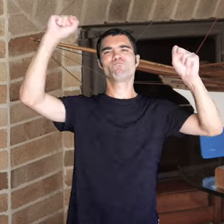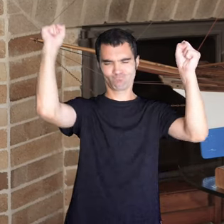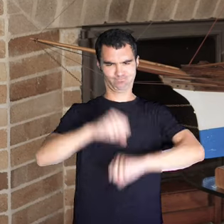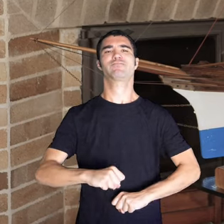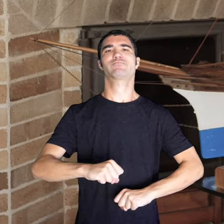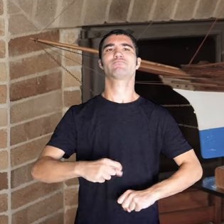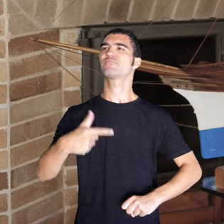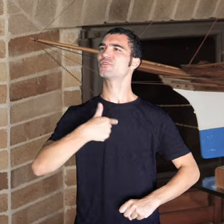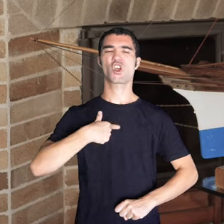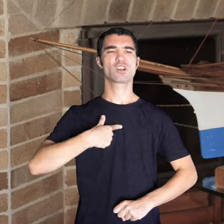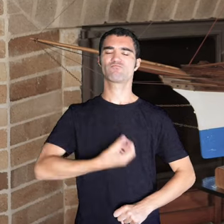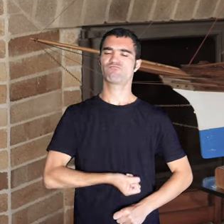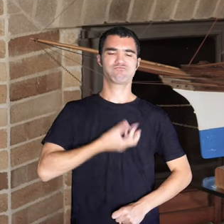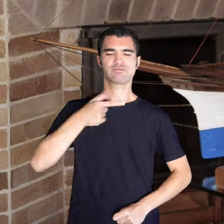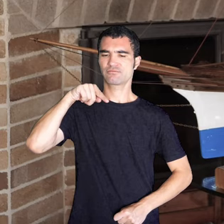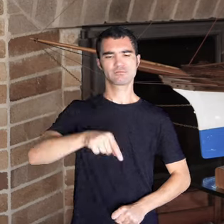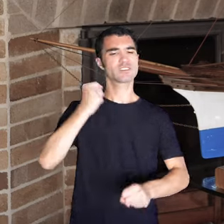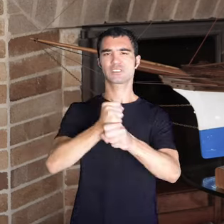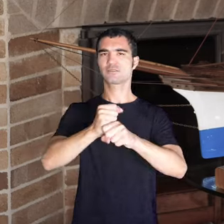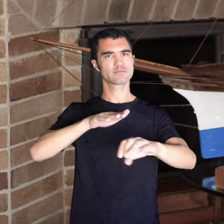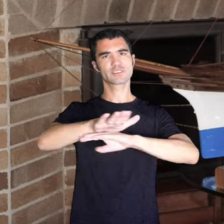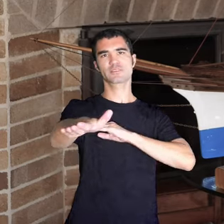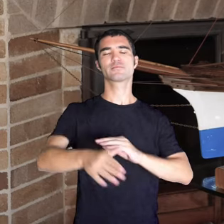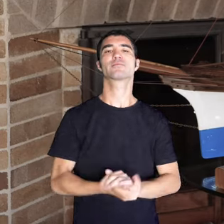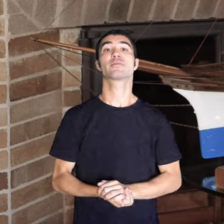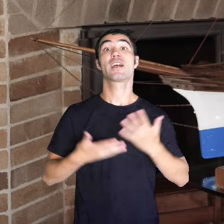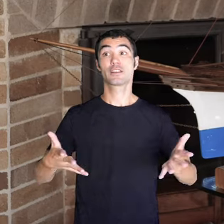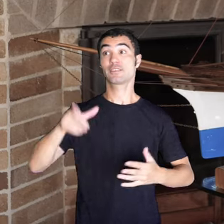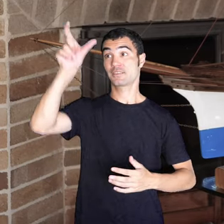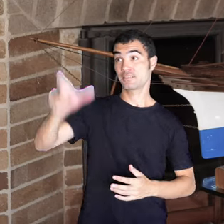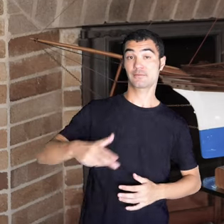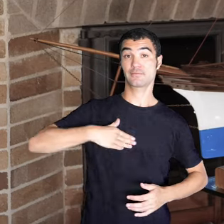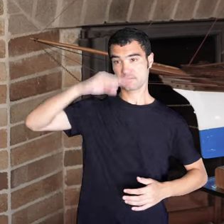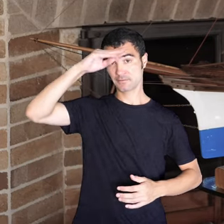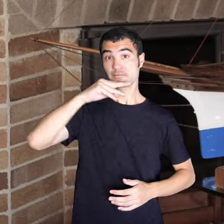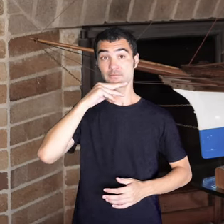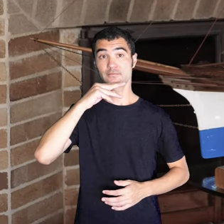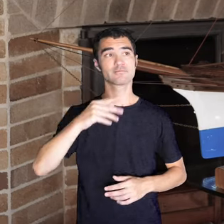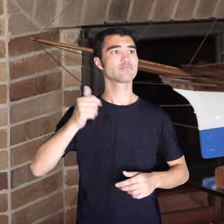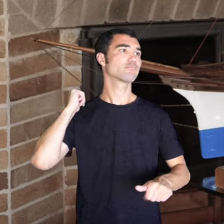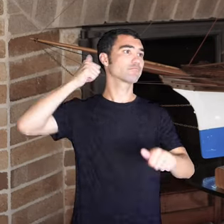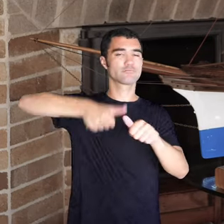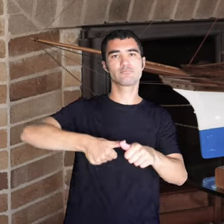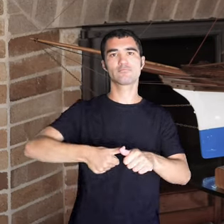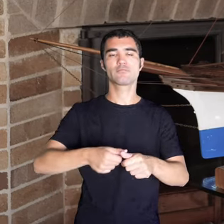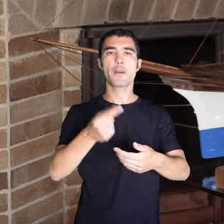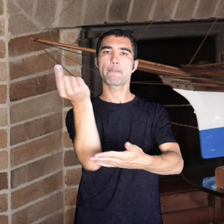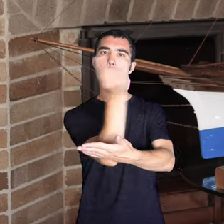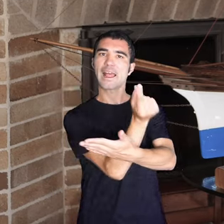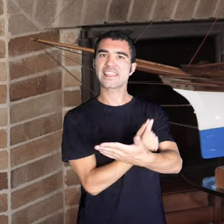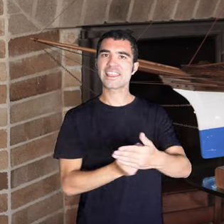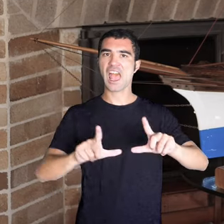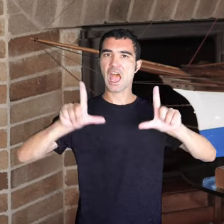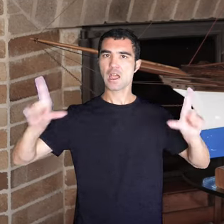ja dedicar-me amb aquesta feina. I mon pare, que s'havia dedicat a fer molta de plantilla i per